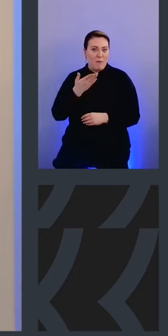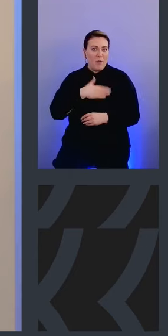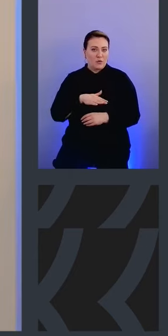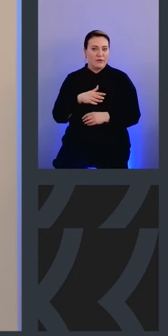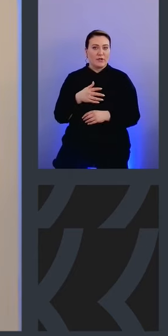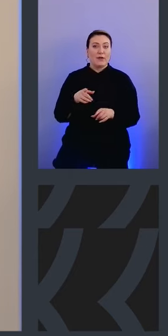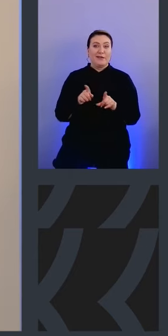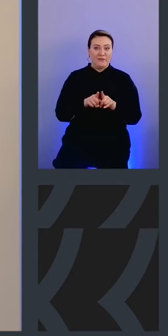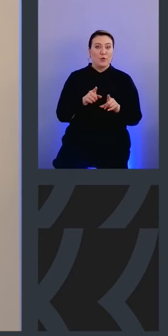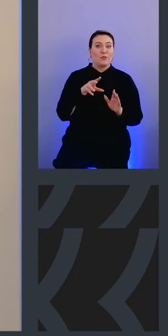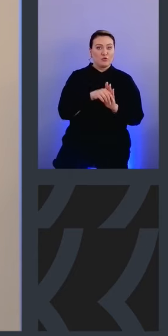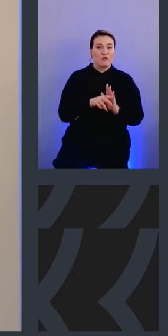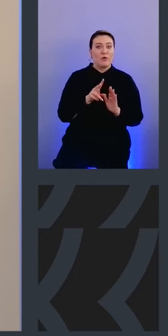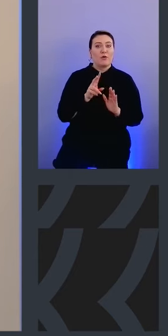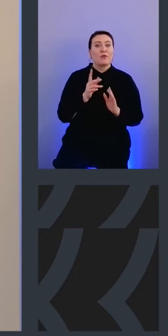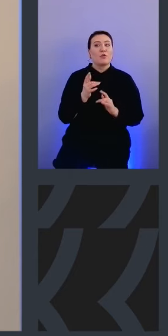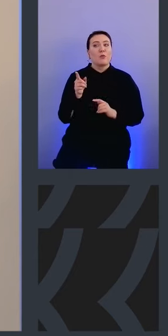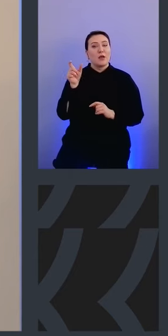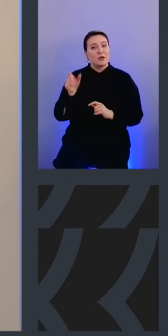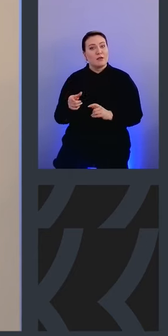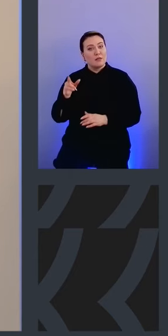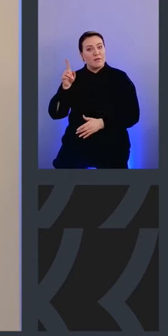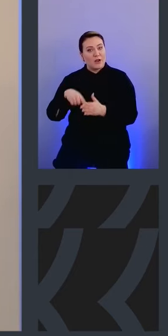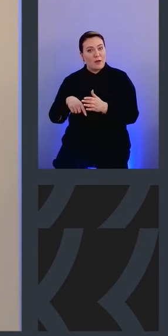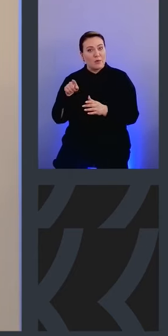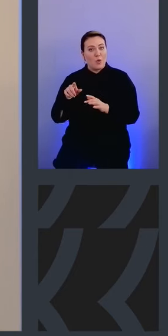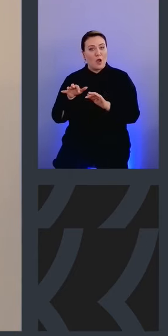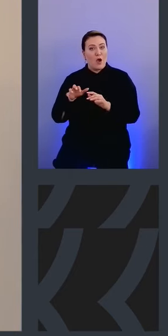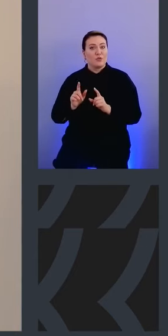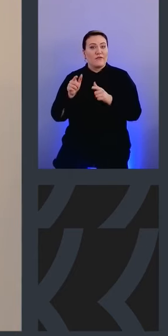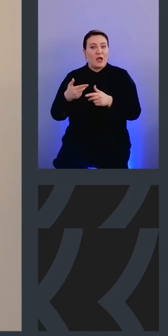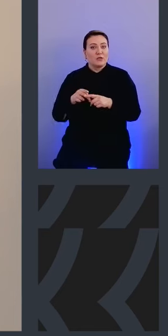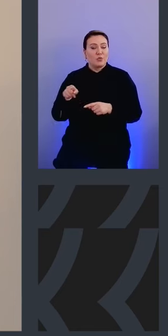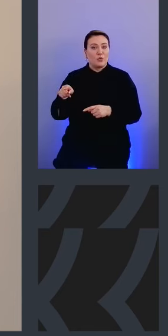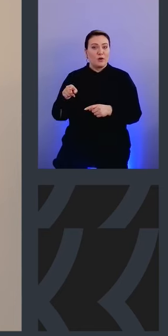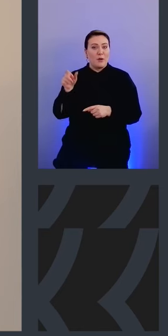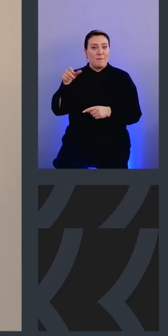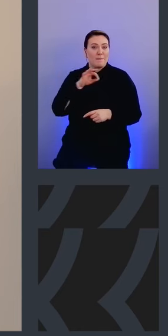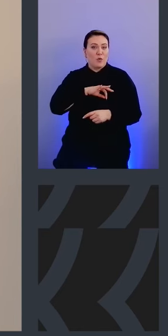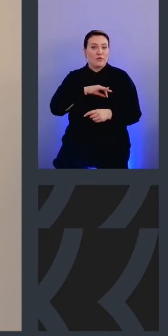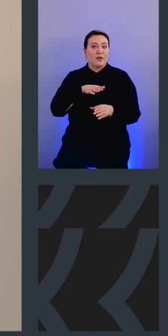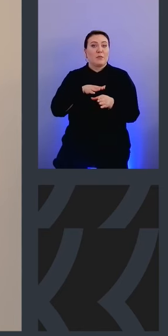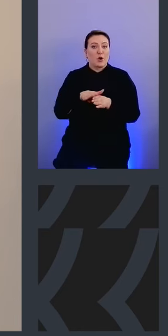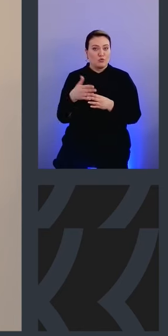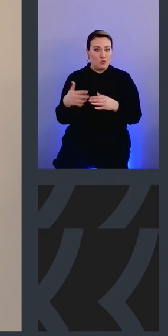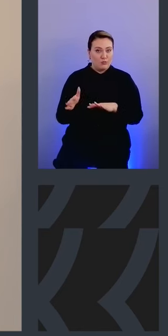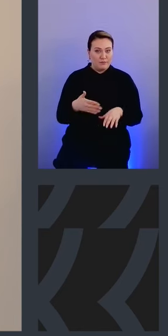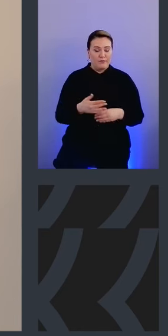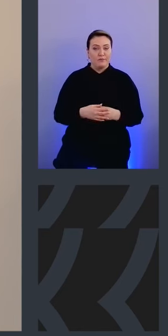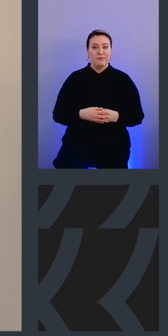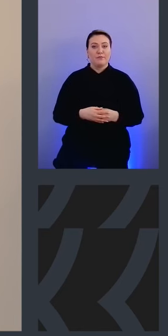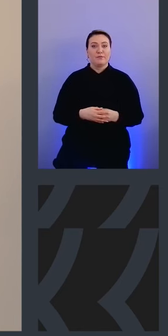и то, насколько мы доверяем вот той аутентификации, которую пользователь прошел.